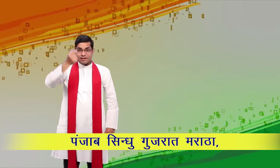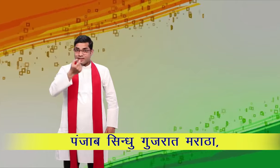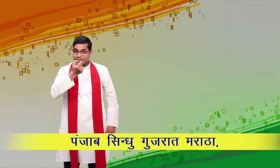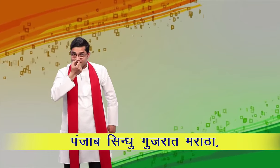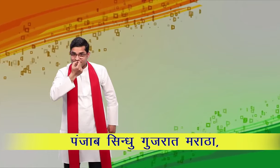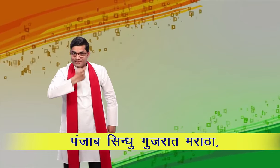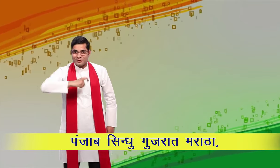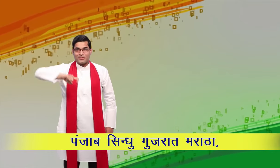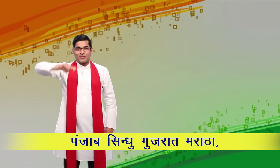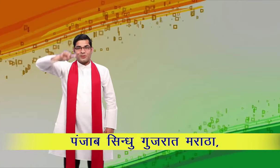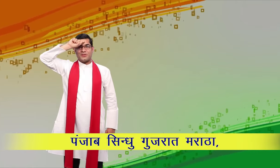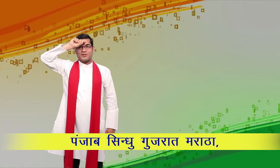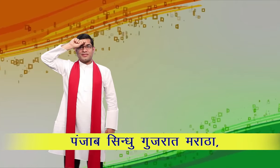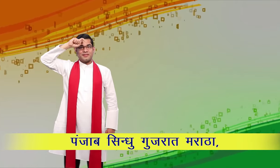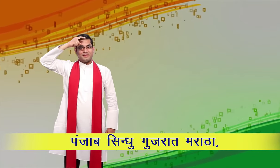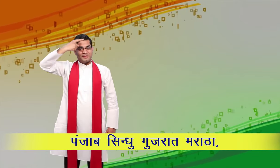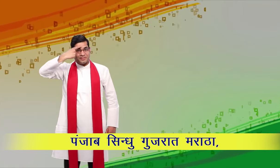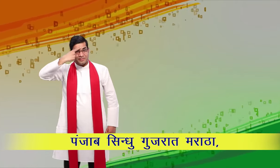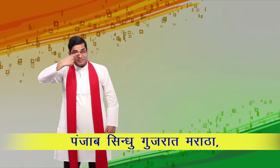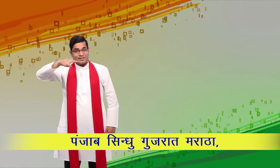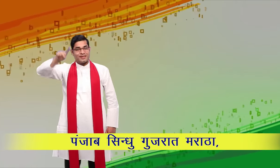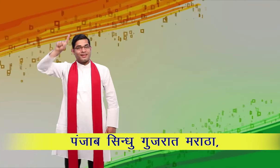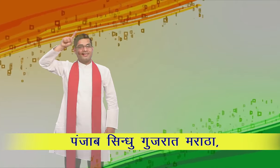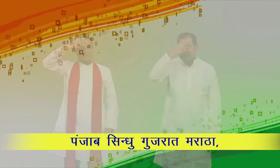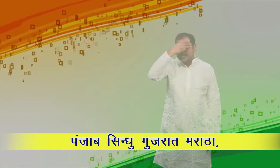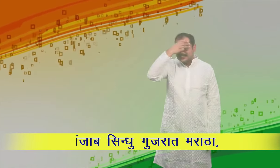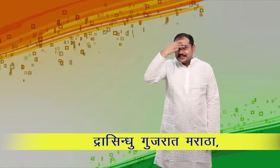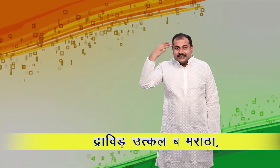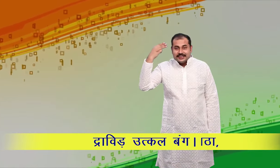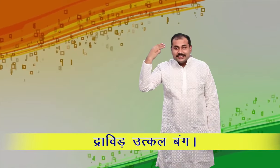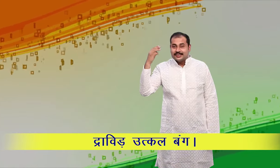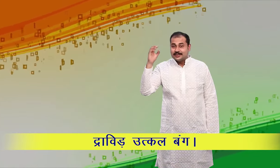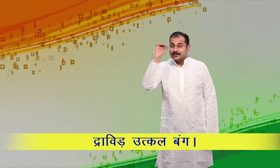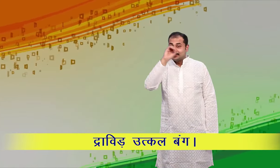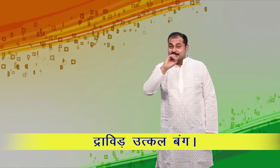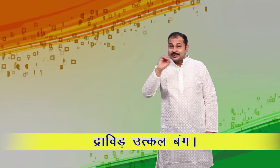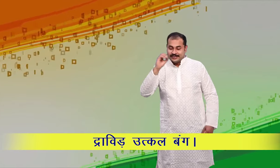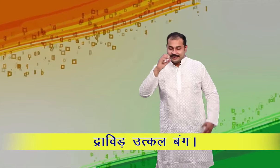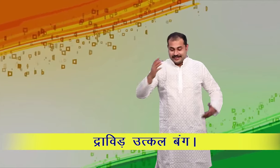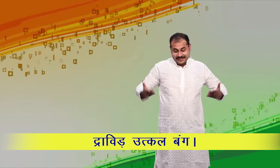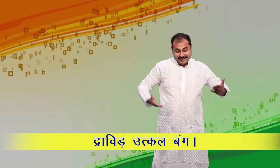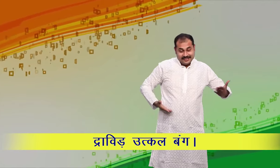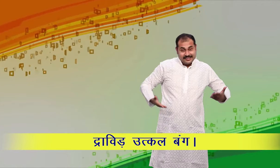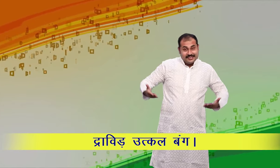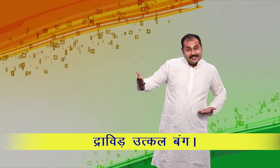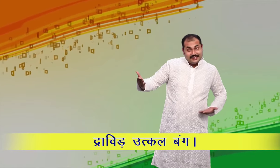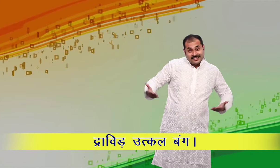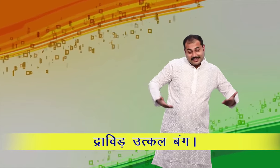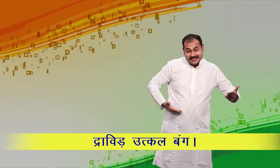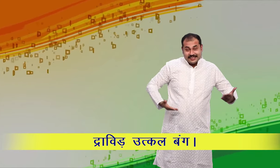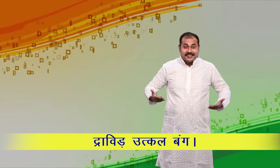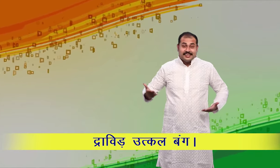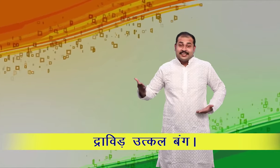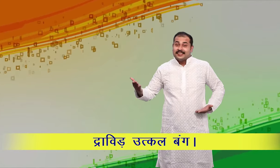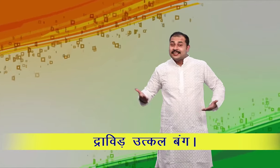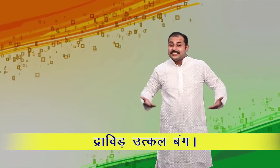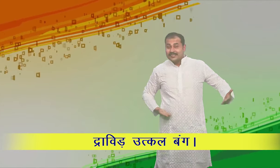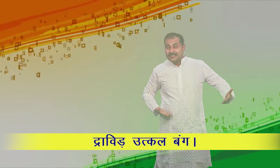पंजाब सिंध गुजरात मराठा द्राविड उत्कल